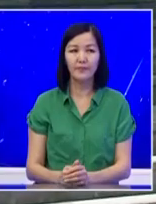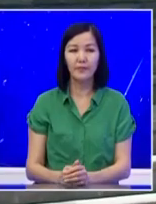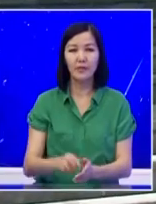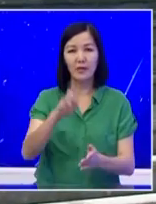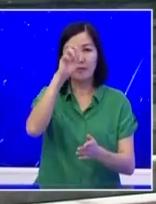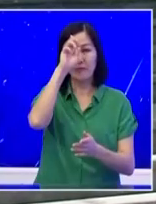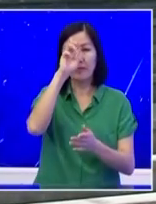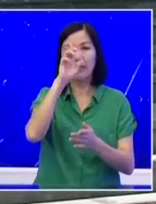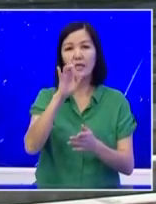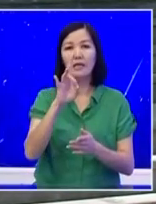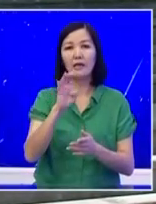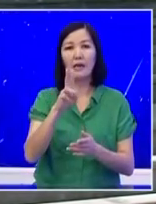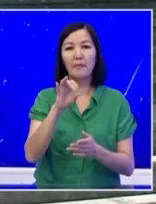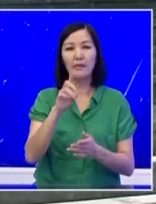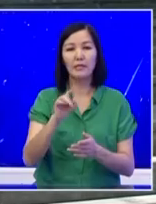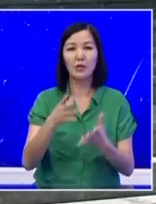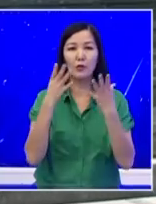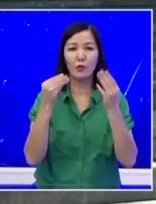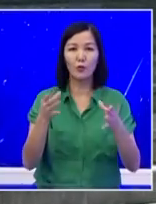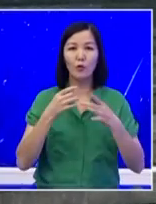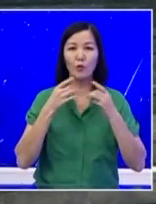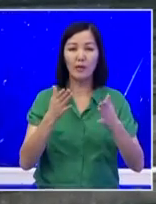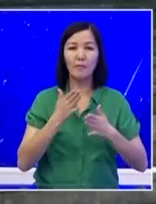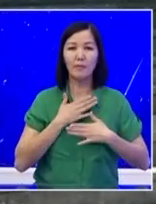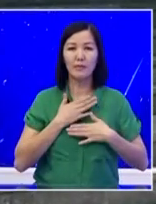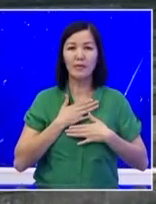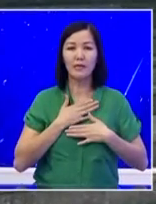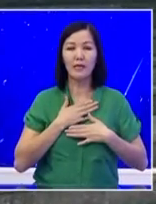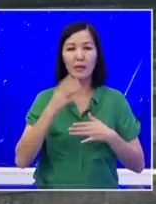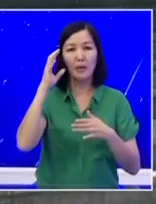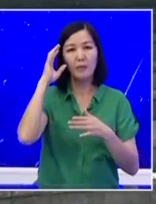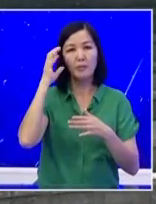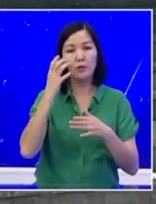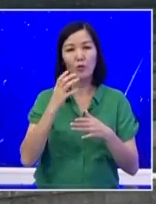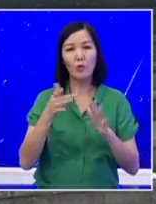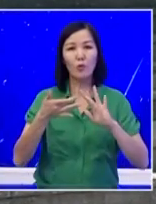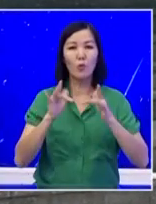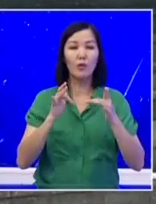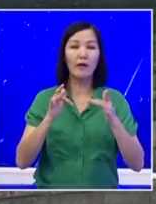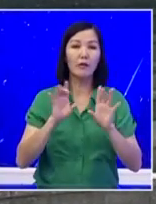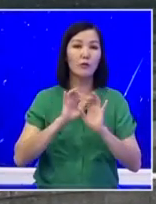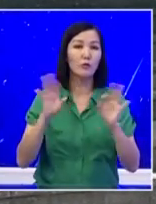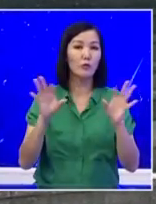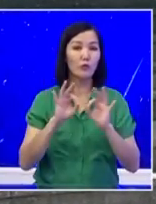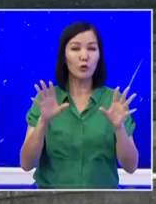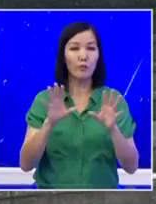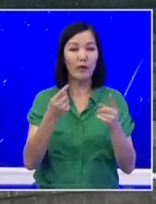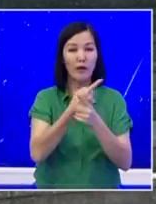Мемлекеттік рәміздер күніне орай, қазір таңда біздің 17 аудан шыққалада психологтарымыз онлайн кеңестер, түсіндірме және де